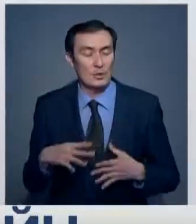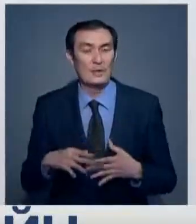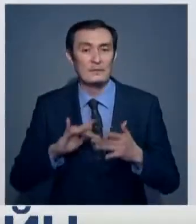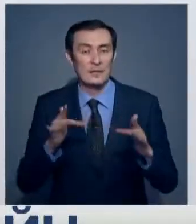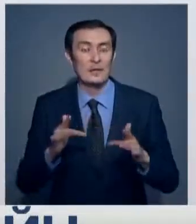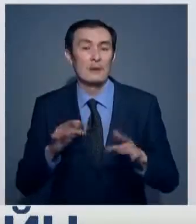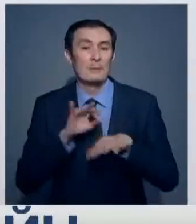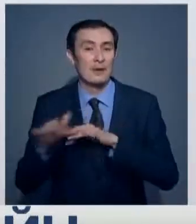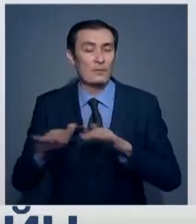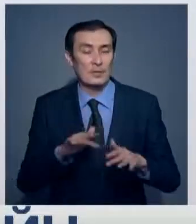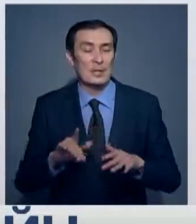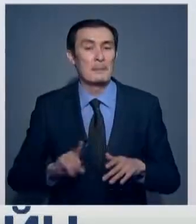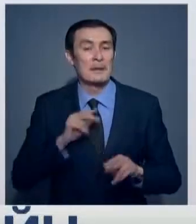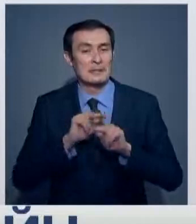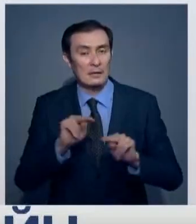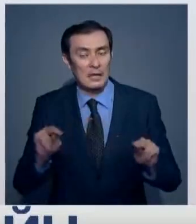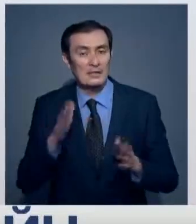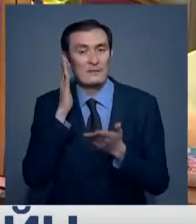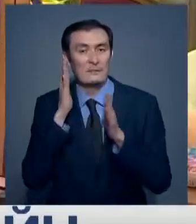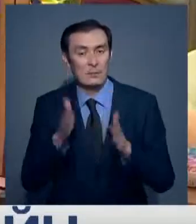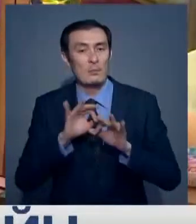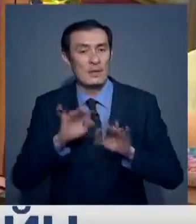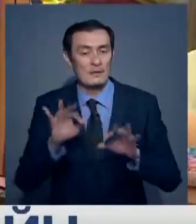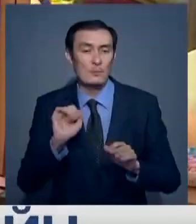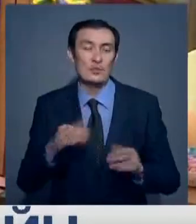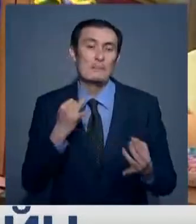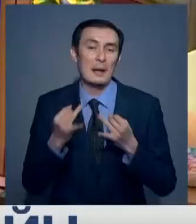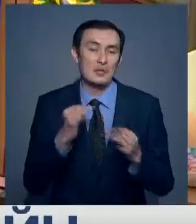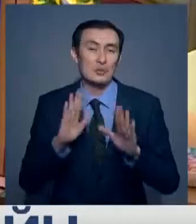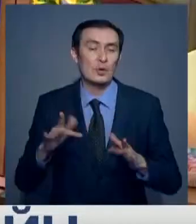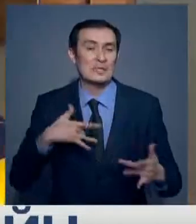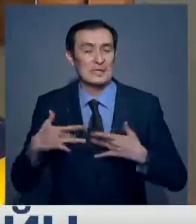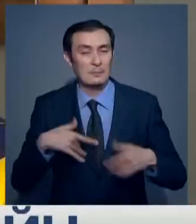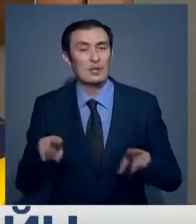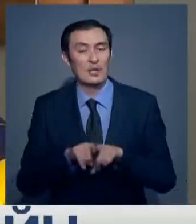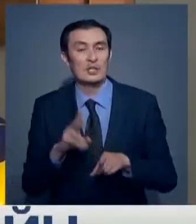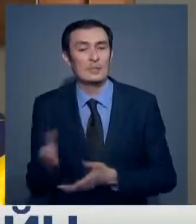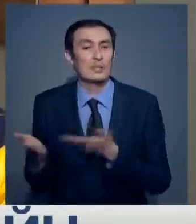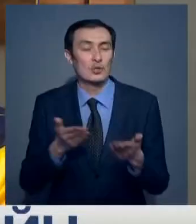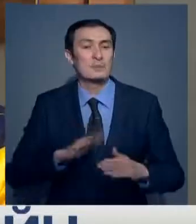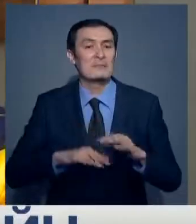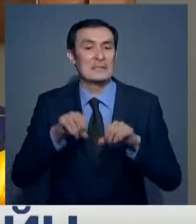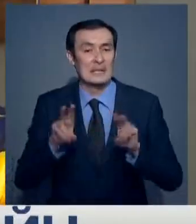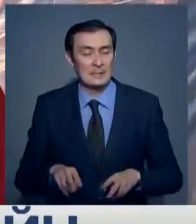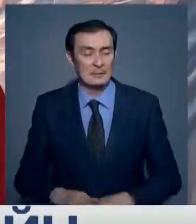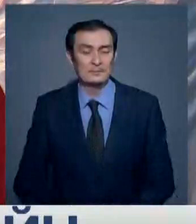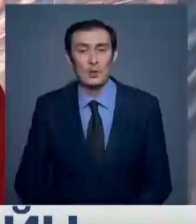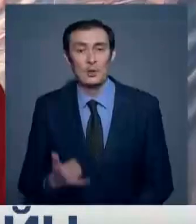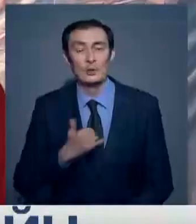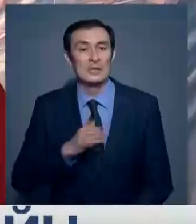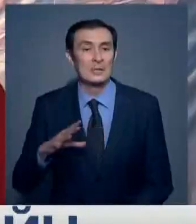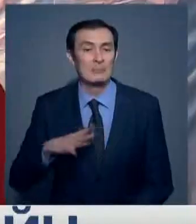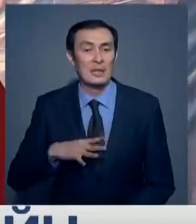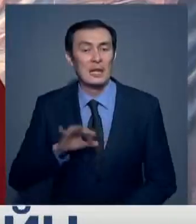они онлайн проводят мастер-классы. В прямом эфире можно пообщаться не только с актерами, но и с приглашенными экспертами. У нас недавно